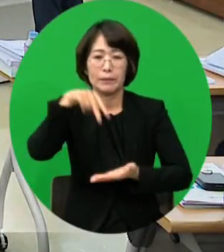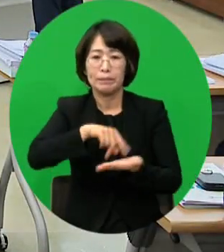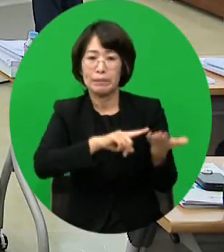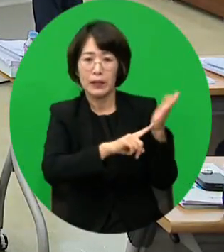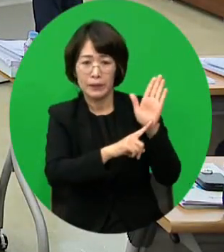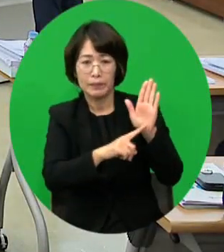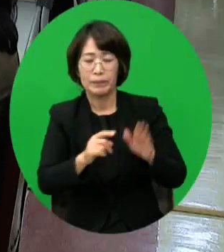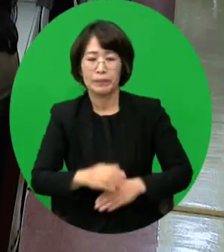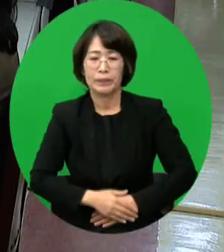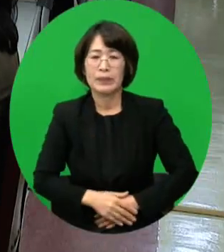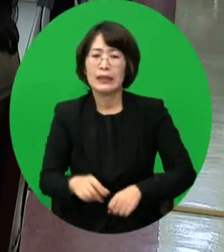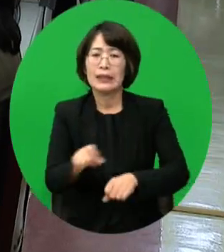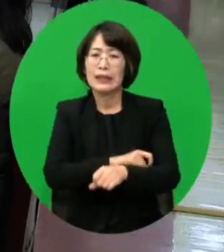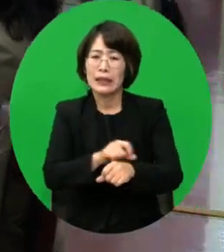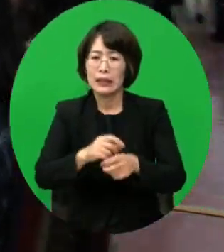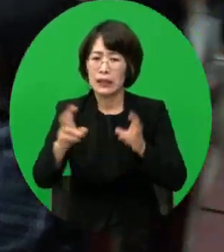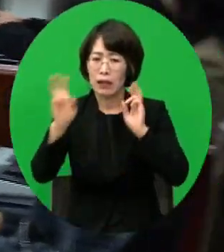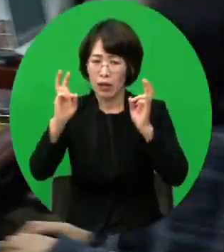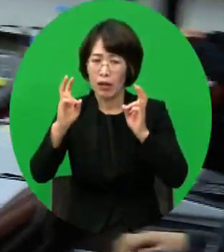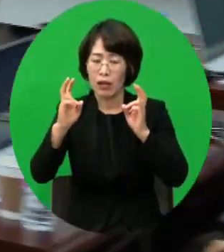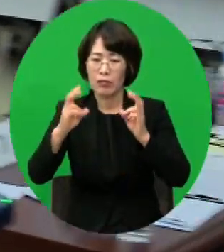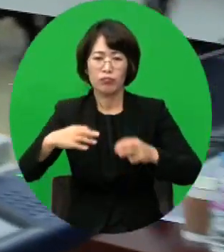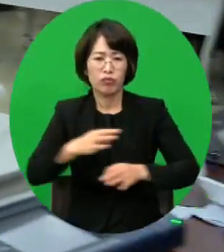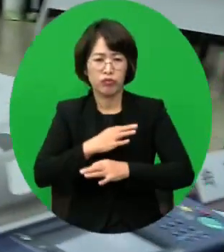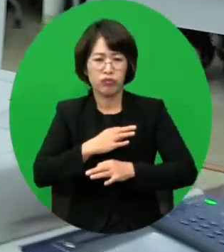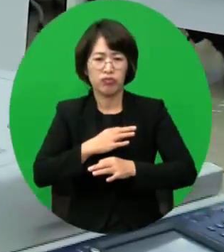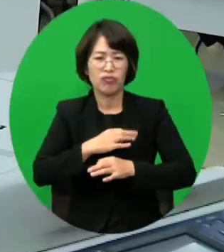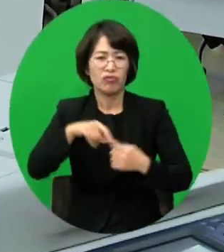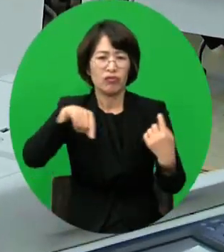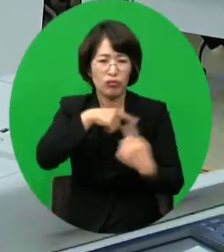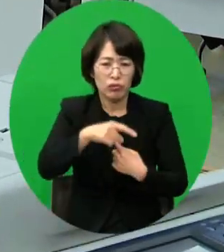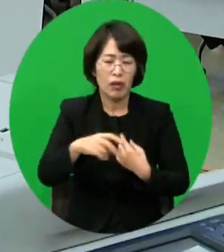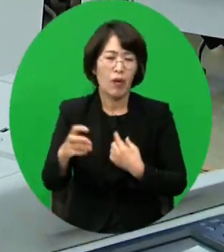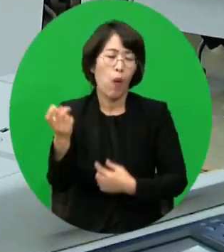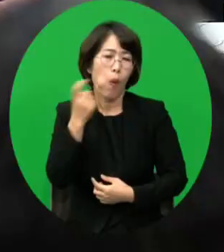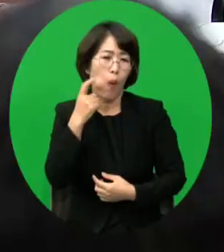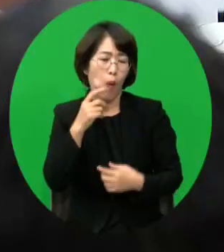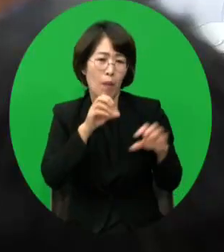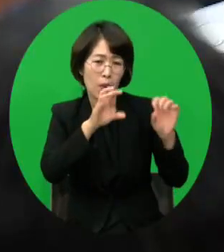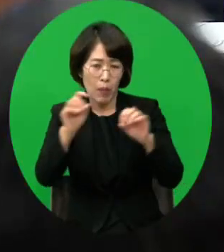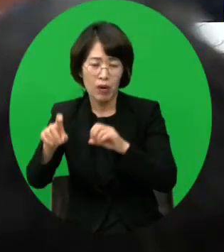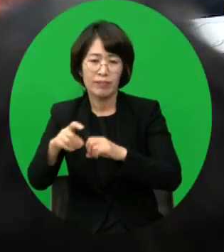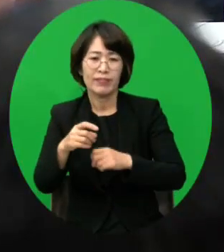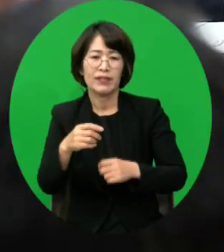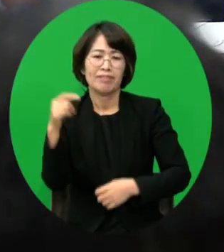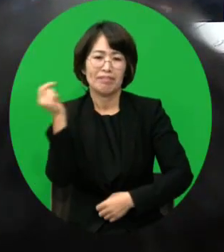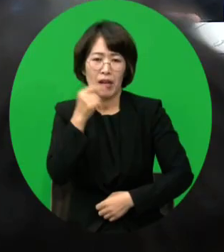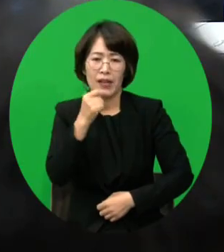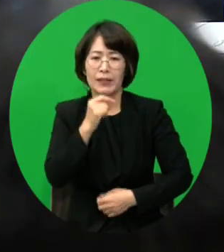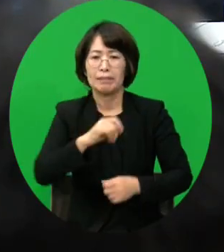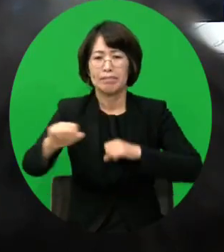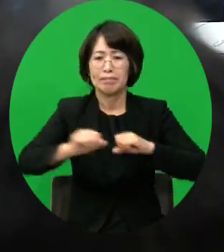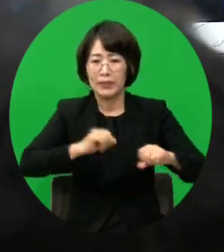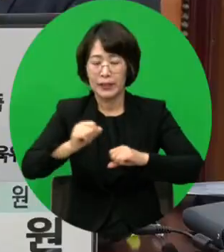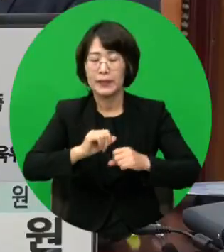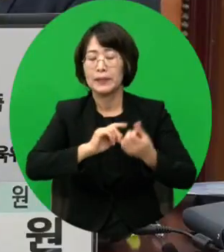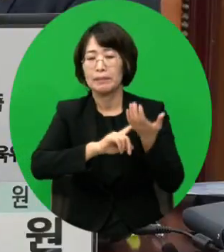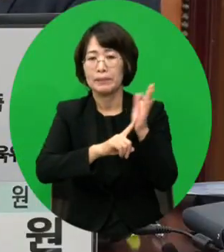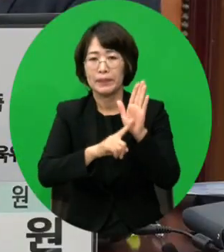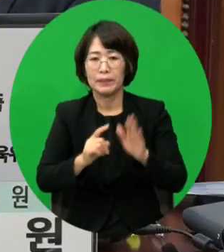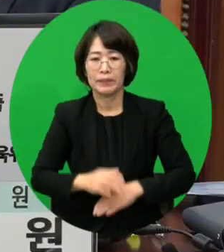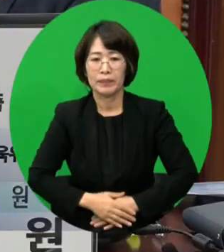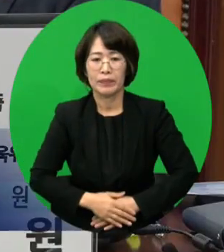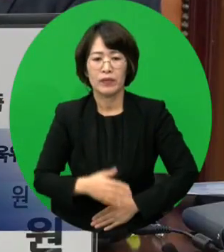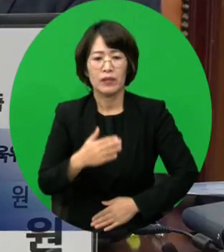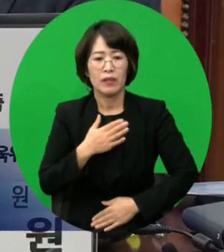밝혔습니다. 특히 사업자의 부적절한 영업행위나 허위사실 유포 등에 강력하게 대응하겠다고 강조했습니다.